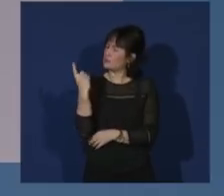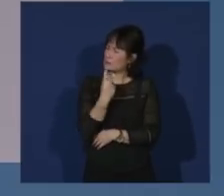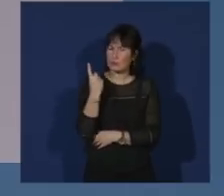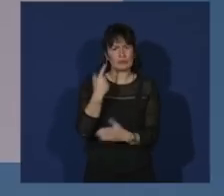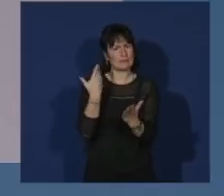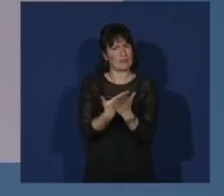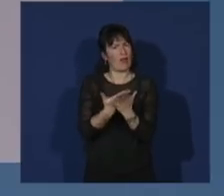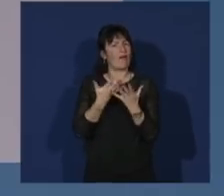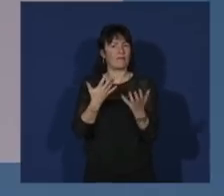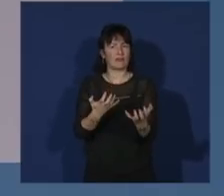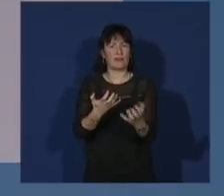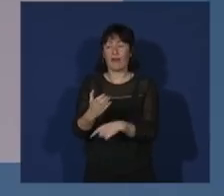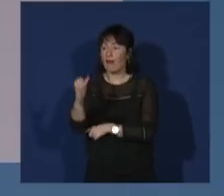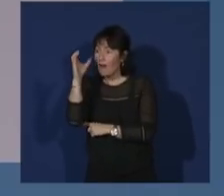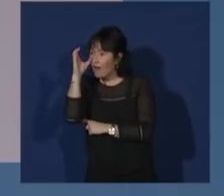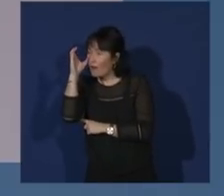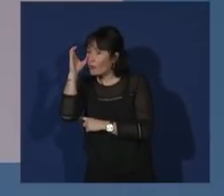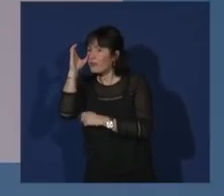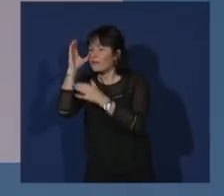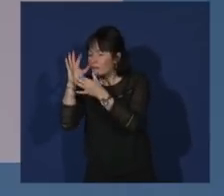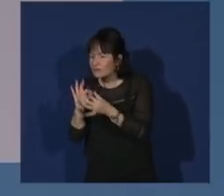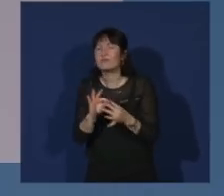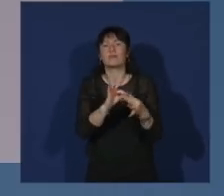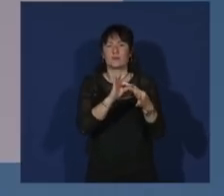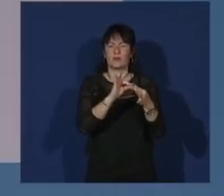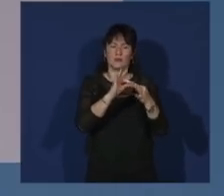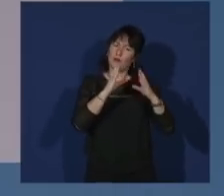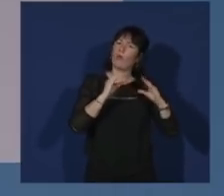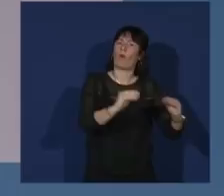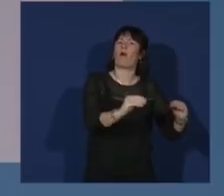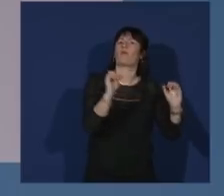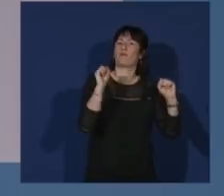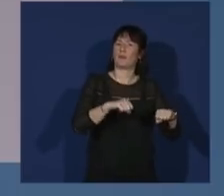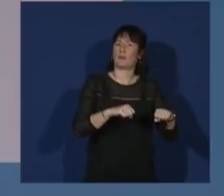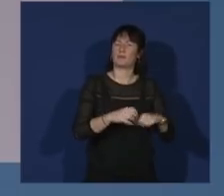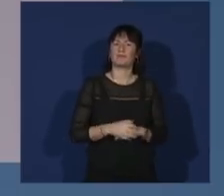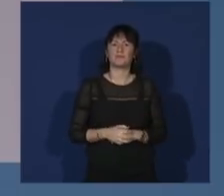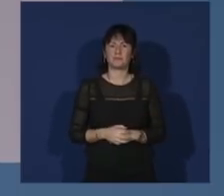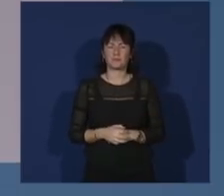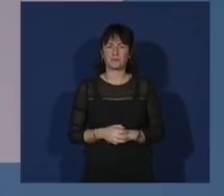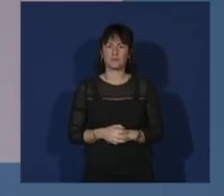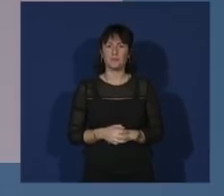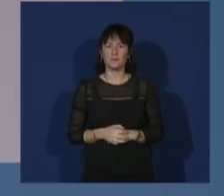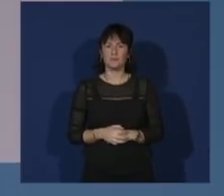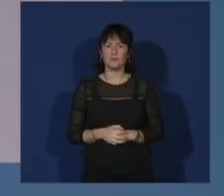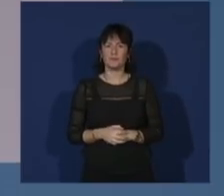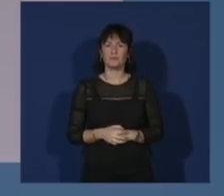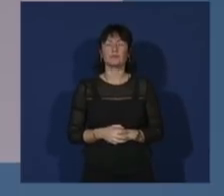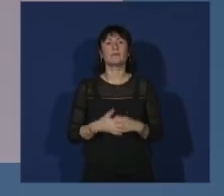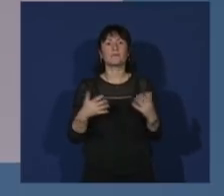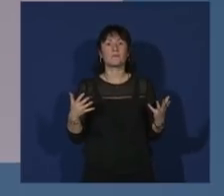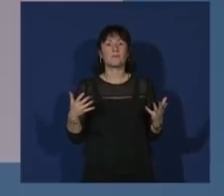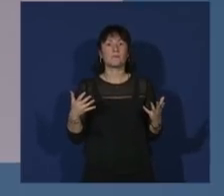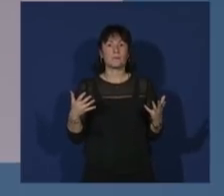ça. Nous voulons écouter pour gagner le droit d'être entendu. Alors, si l'on tend